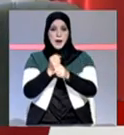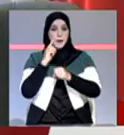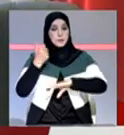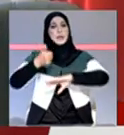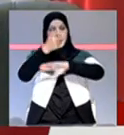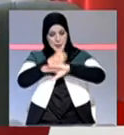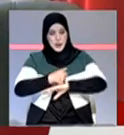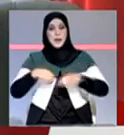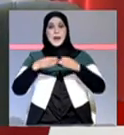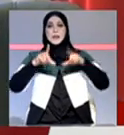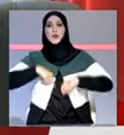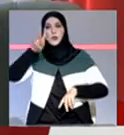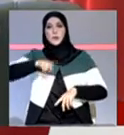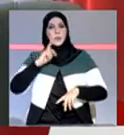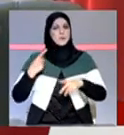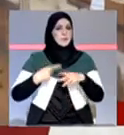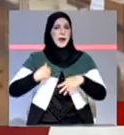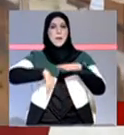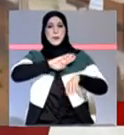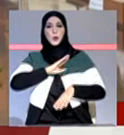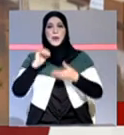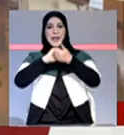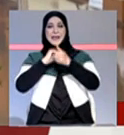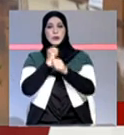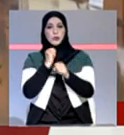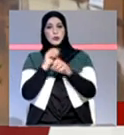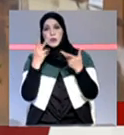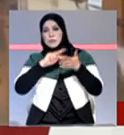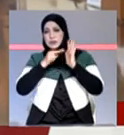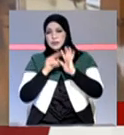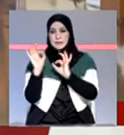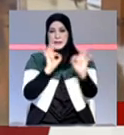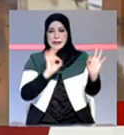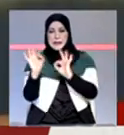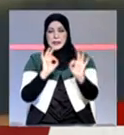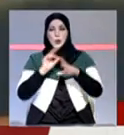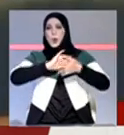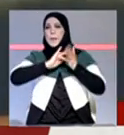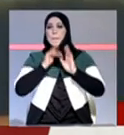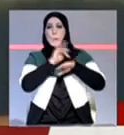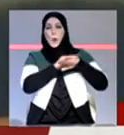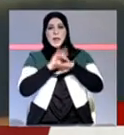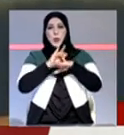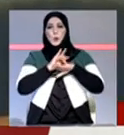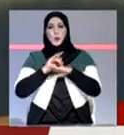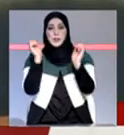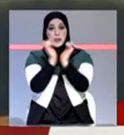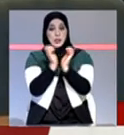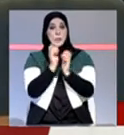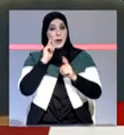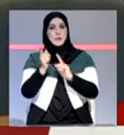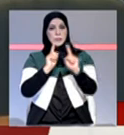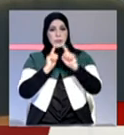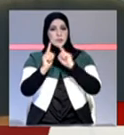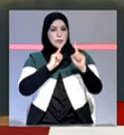الحكومه الدور الفاعل للاتحاد العام التونسي للشغل في بلوره الاستحقاقات الاجتماعيه والتنمويه في اطار من الحوار